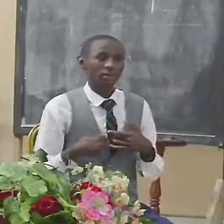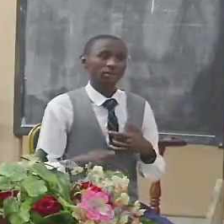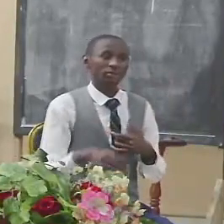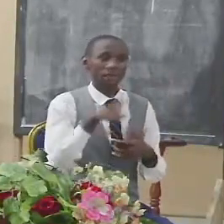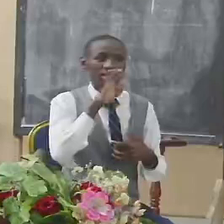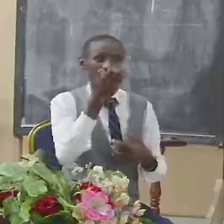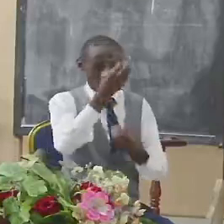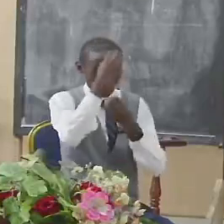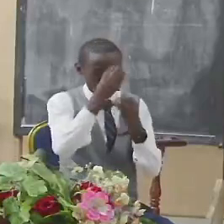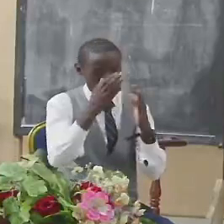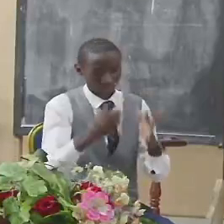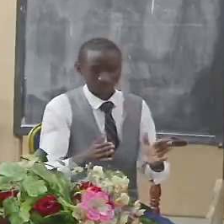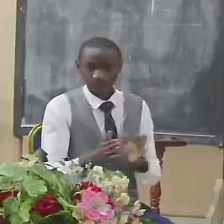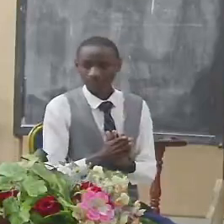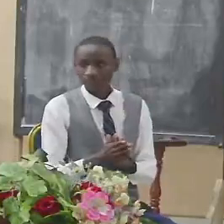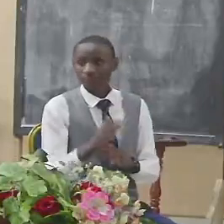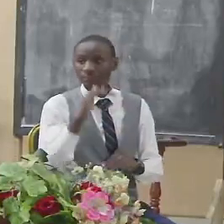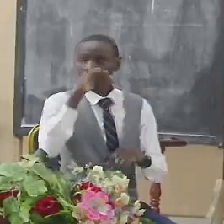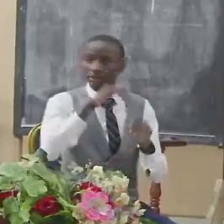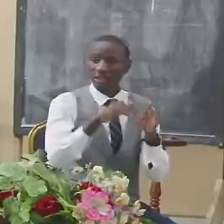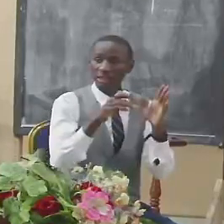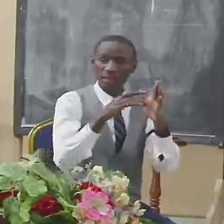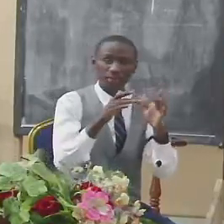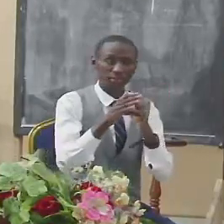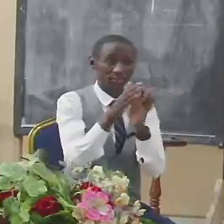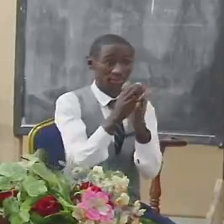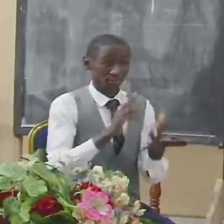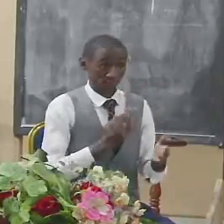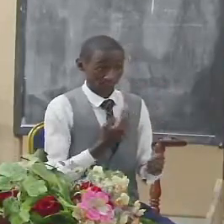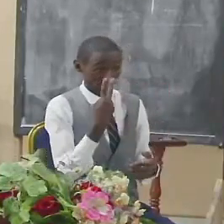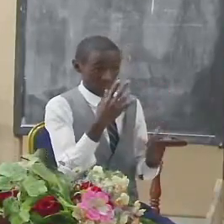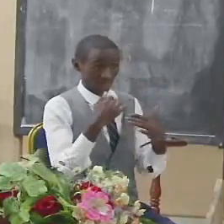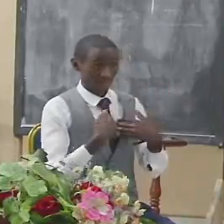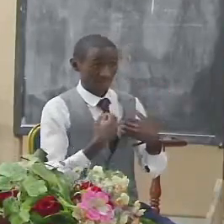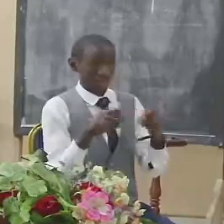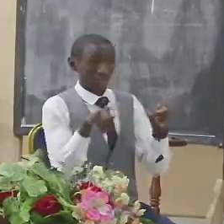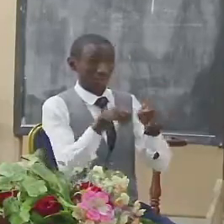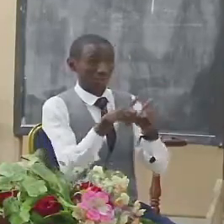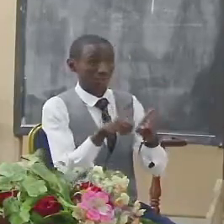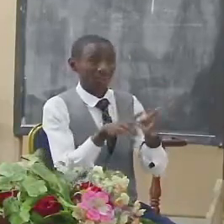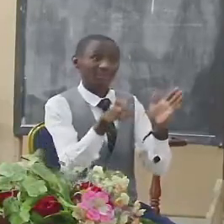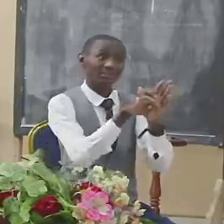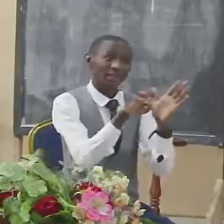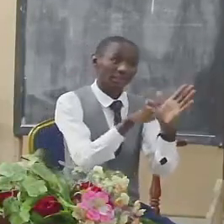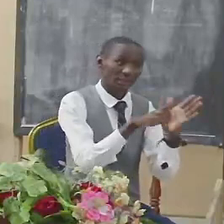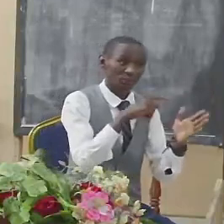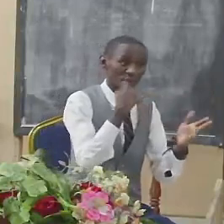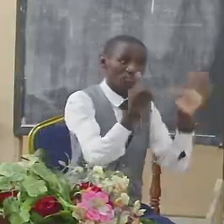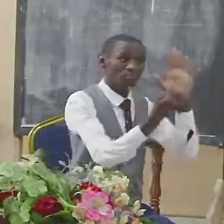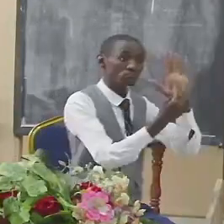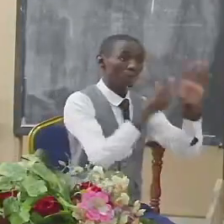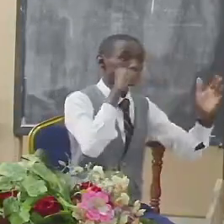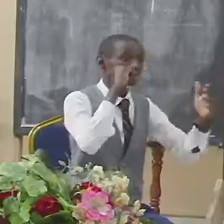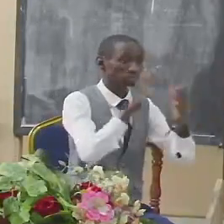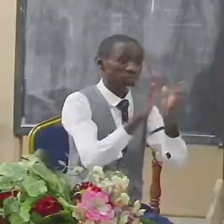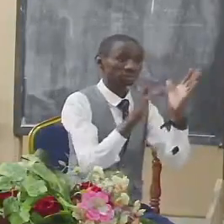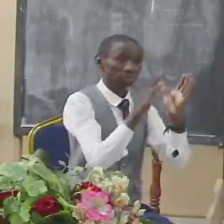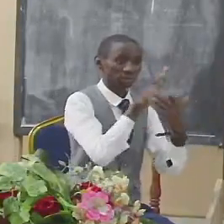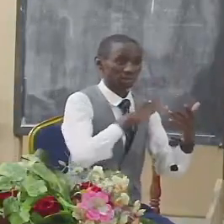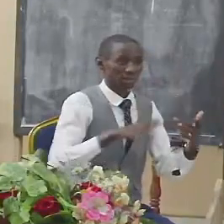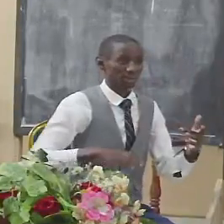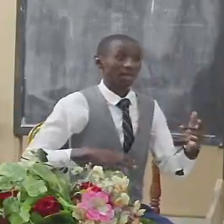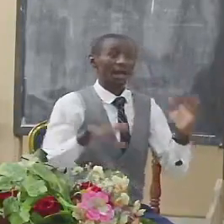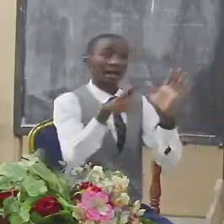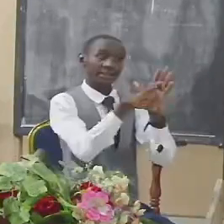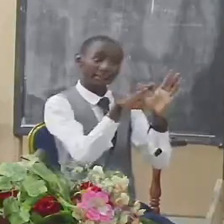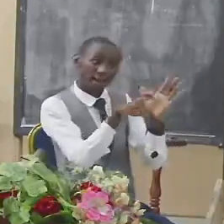Bible. Katika Biblia. Voyons. Tunaona. Il y a aussi des exemples. Kuko mifano. Qui montre l'épouse. Enye naonesha bibi harusi. C'est l'exemple de Rebecca.